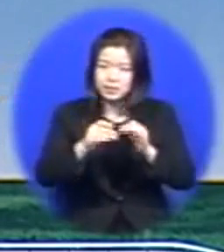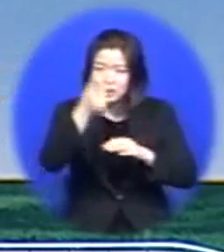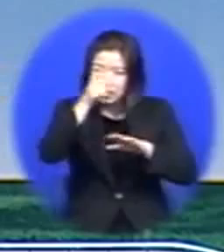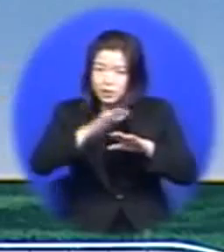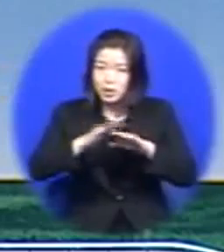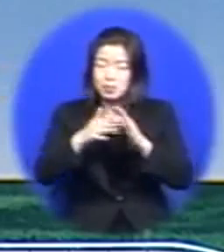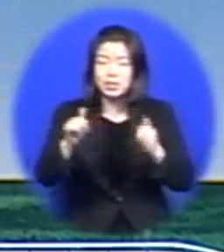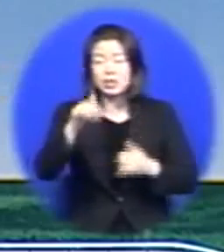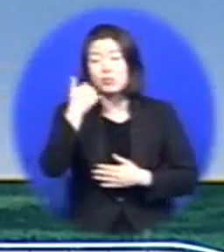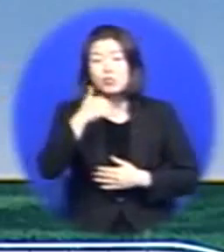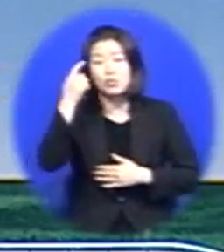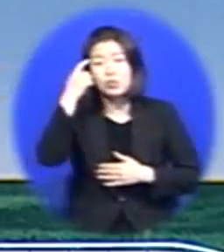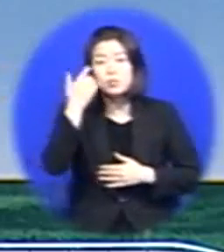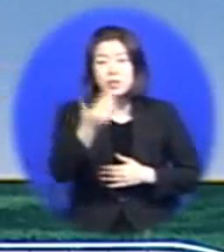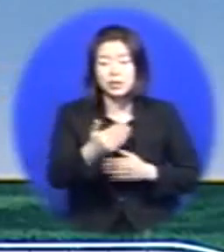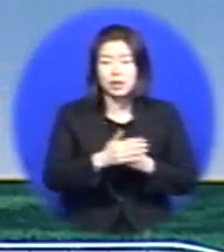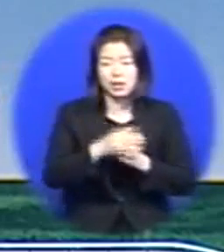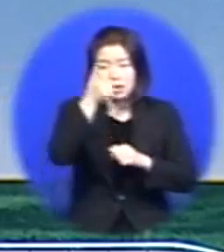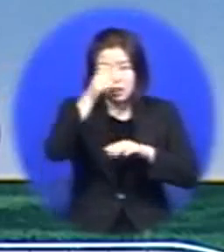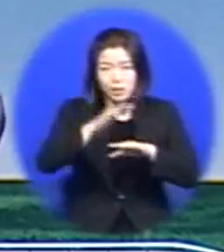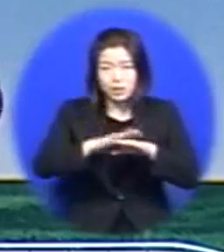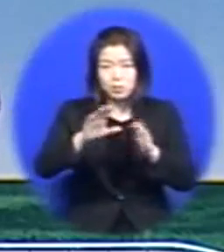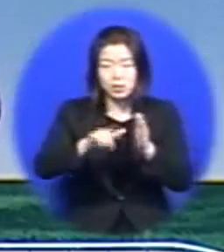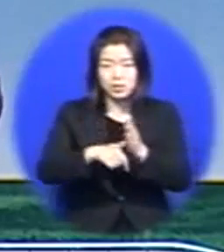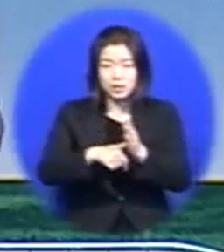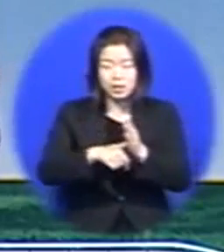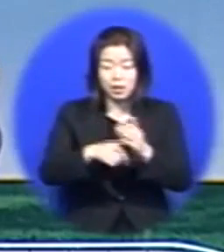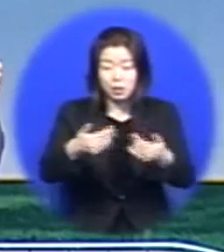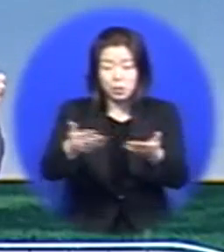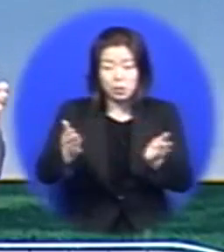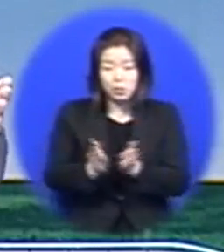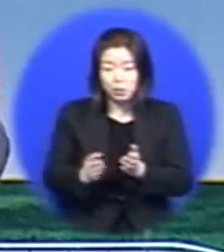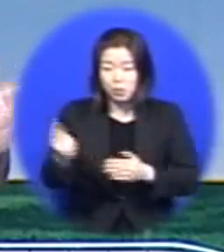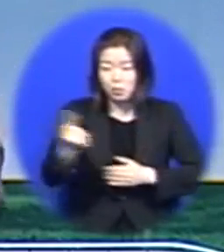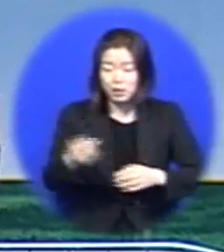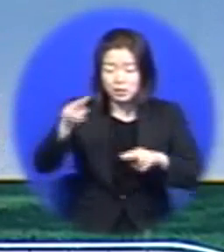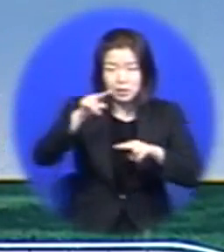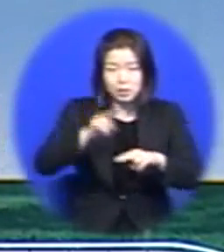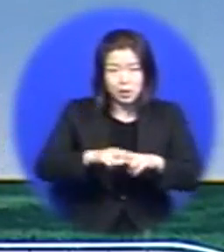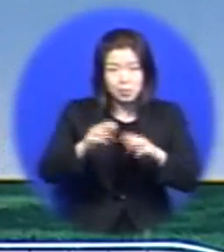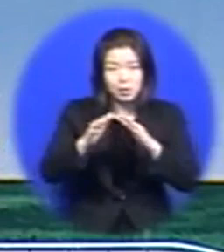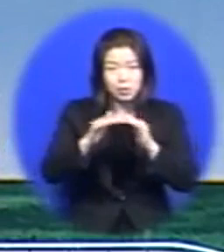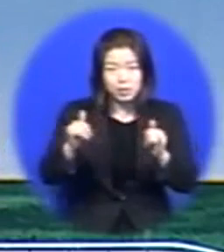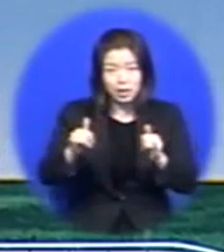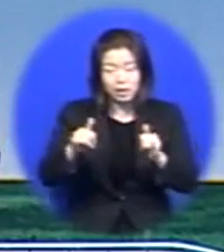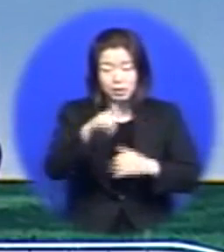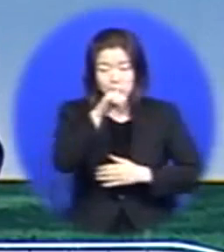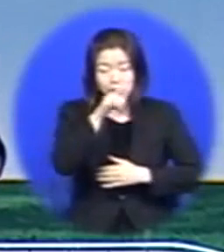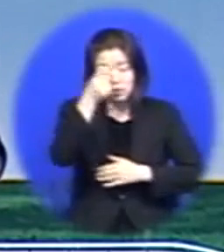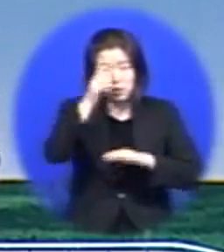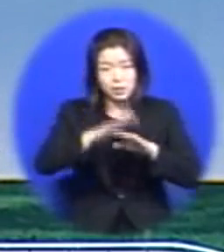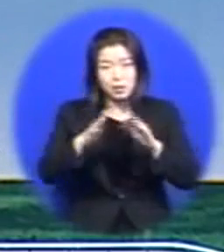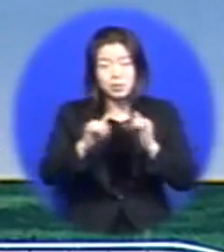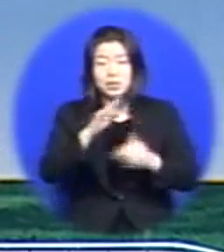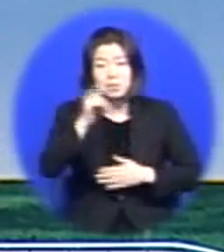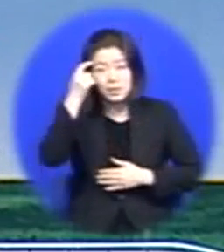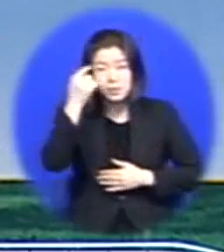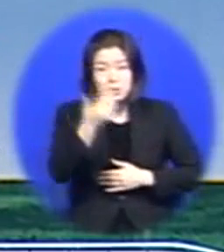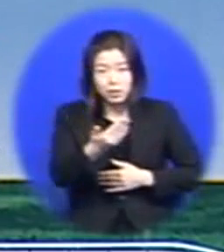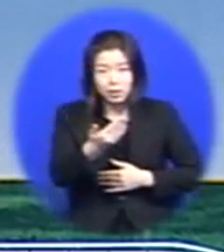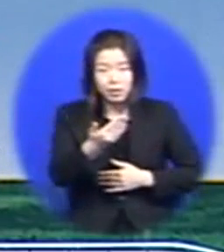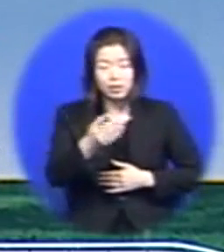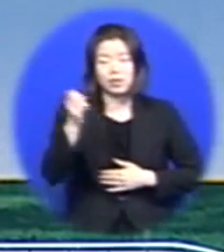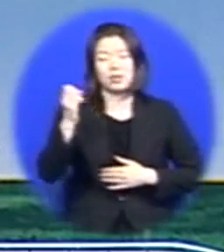어떤 사람일까요? 예배 시간에 예배당 안에 와서 앉아 있는 사람이 예배자인가요? 사도